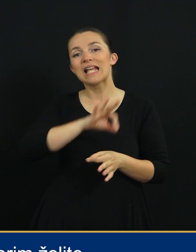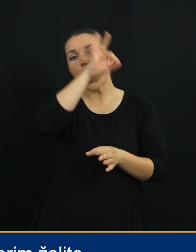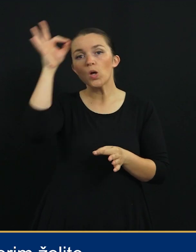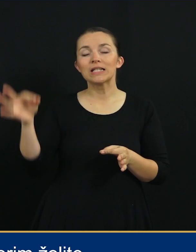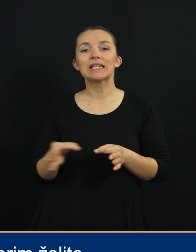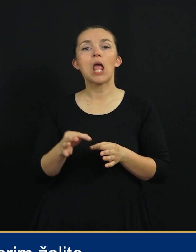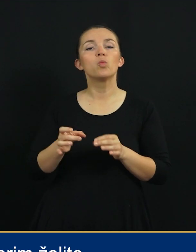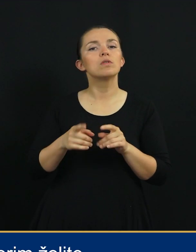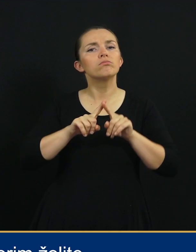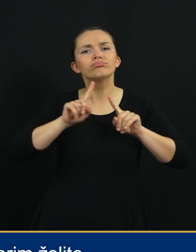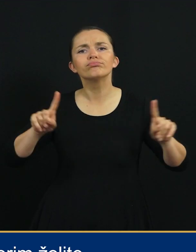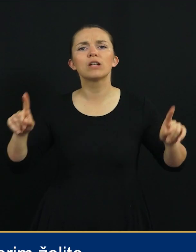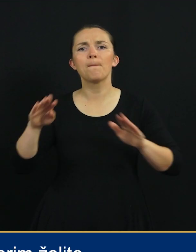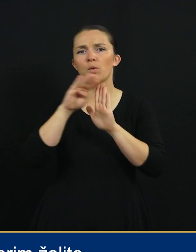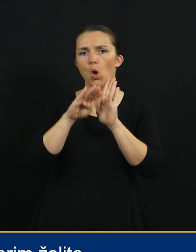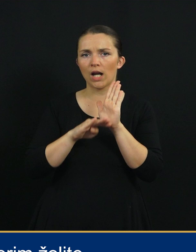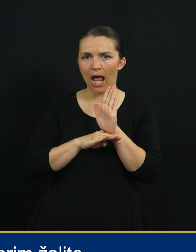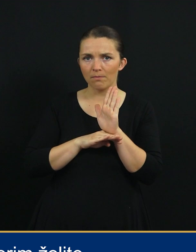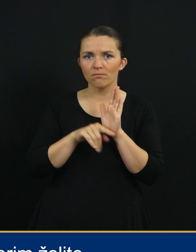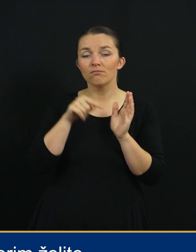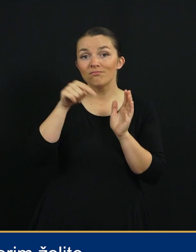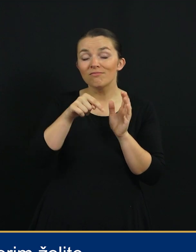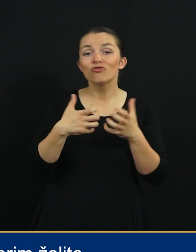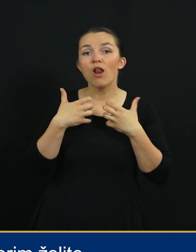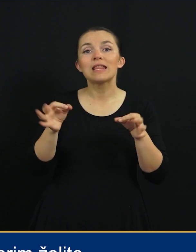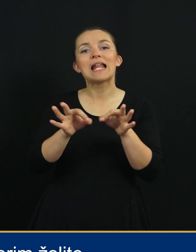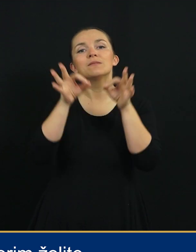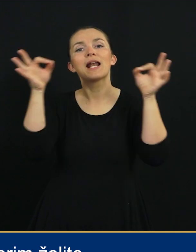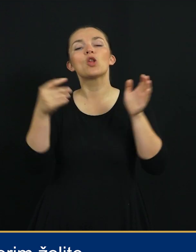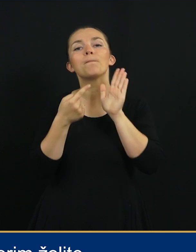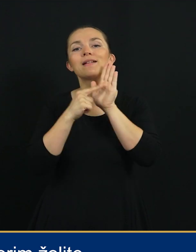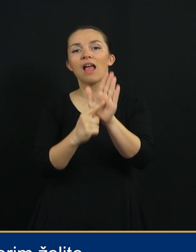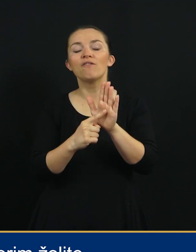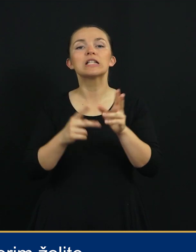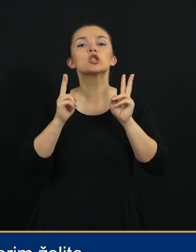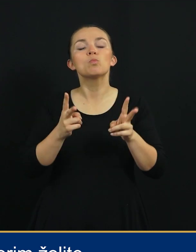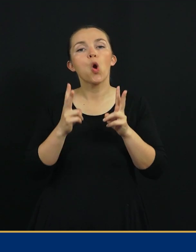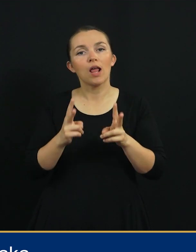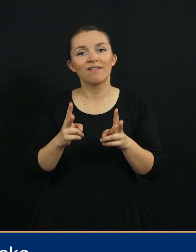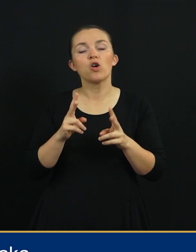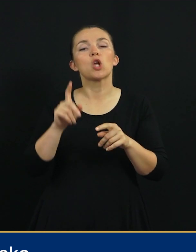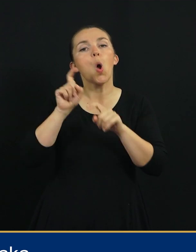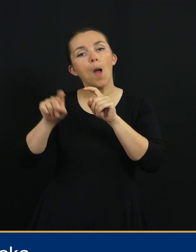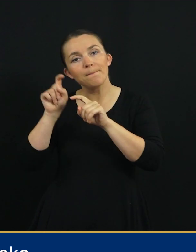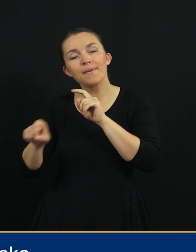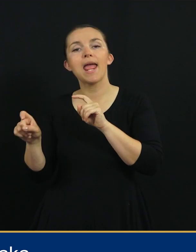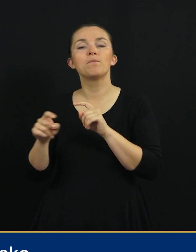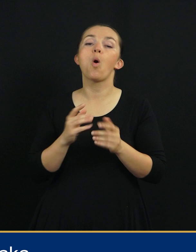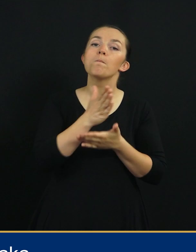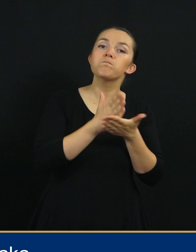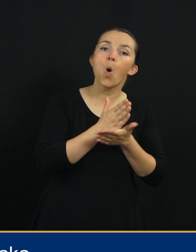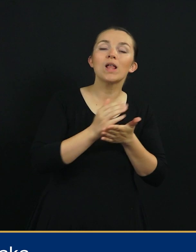celodnevni dinamični program, s katerim želite transparentno predstaviti zmogljivosti, opremo,